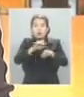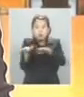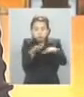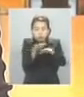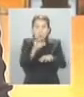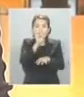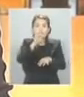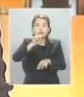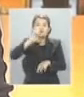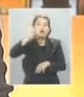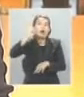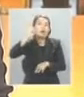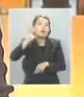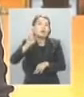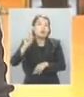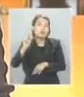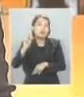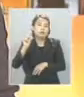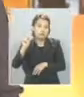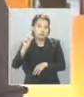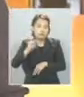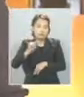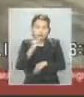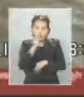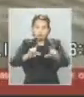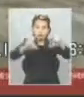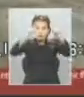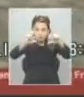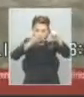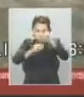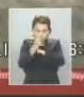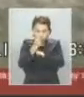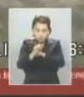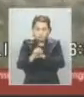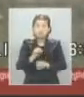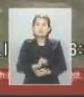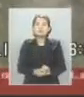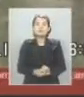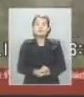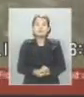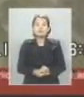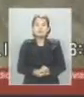อร์ที่รับรู้แรงสั่นสะเทือนได้ถึงกรุงโตเกียวค่ะ